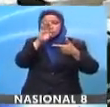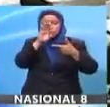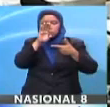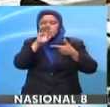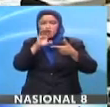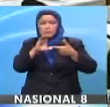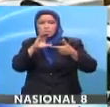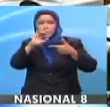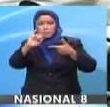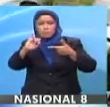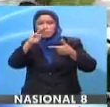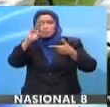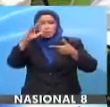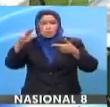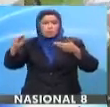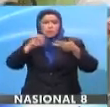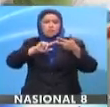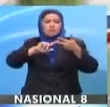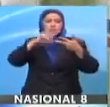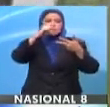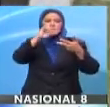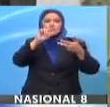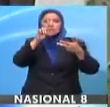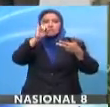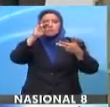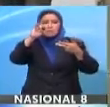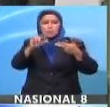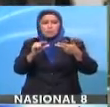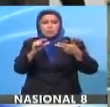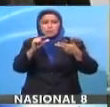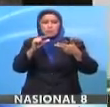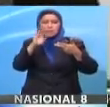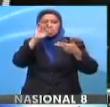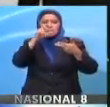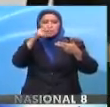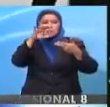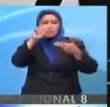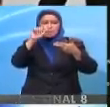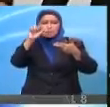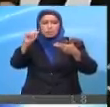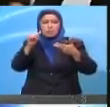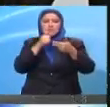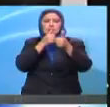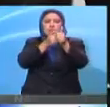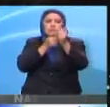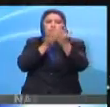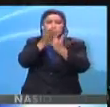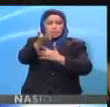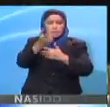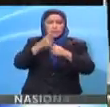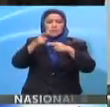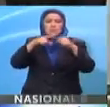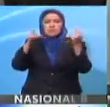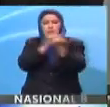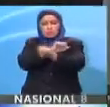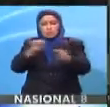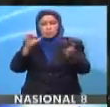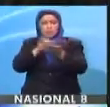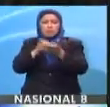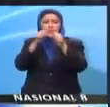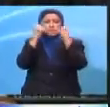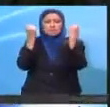berhad garding Kencana serian berhad dan qdos holdings berhad menerusi perjanjian berkenaan Syarikat terlibat akan membangunkan